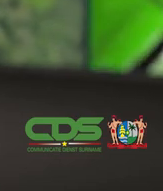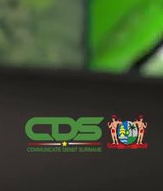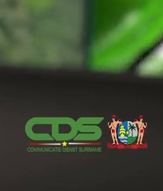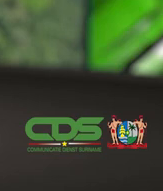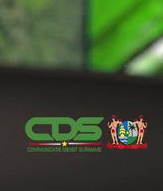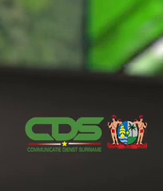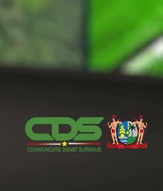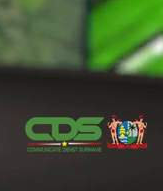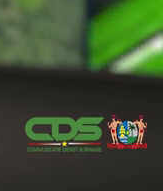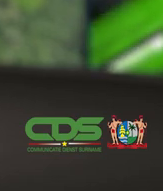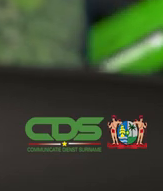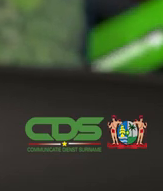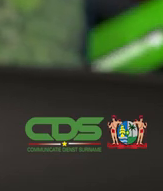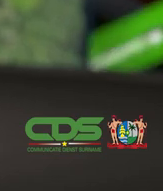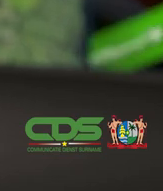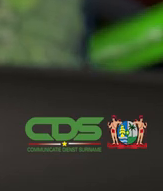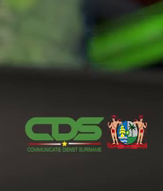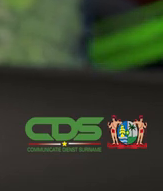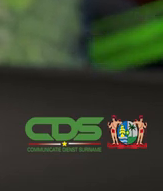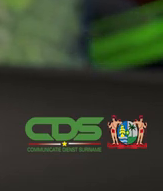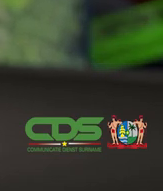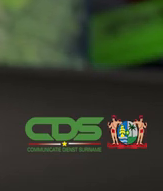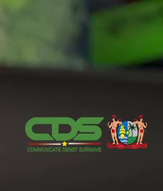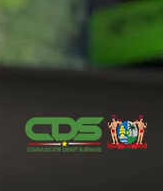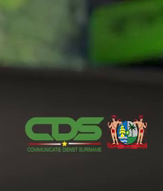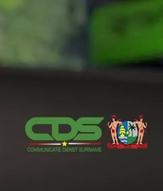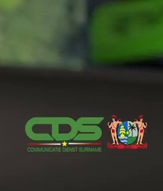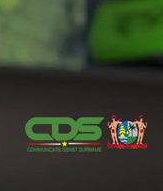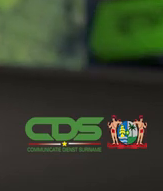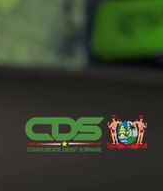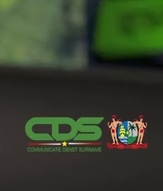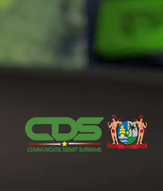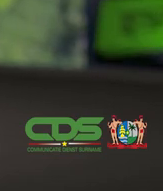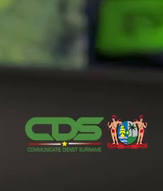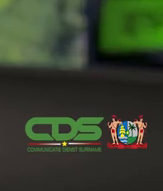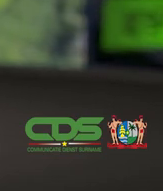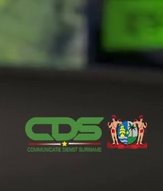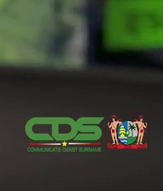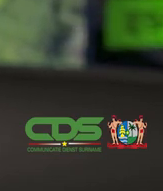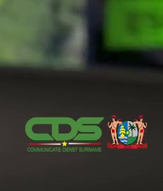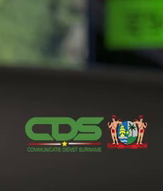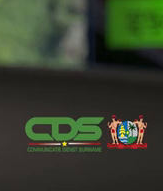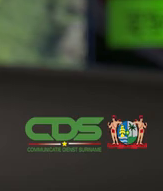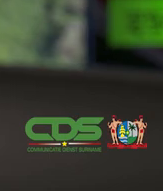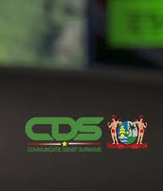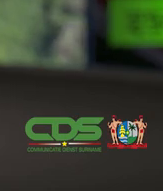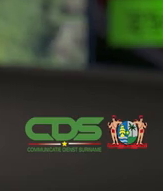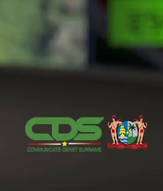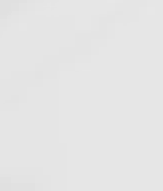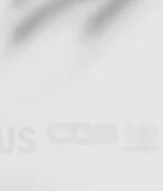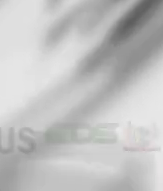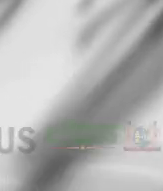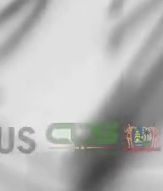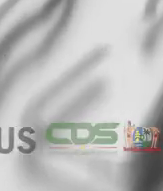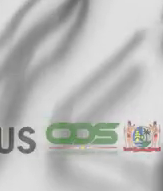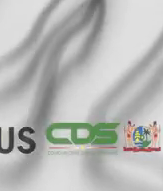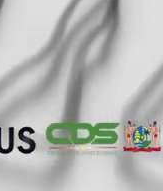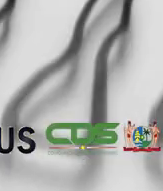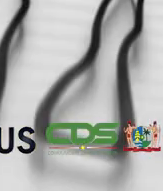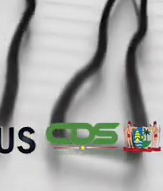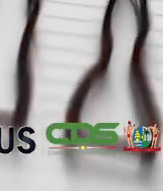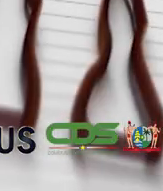Suriname EBS en de Surinaamse waterleidingmaatschappij SWM. We nemen u terug naar dat moment.